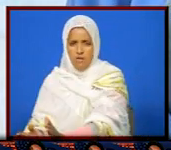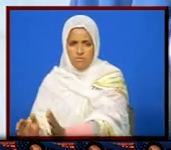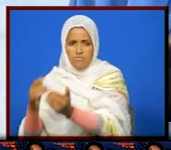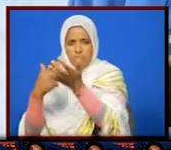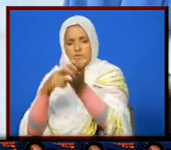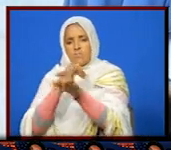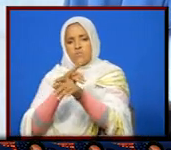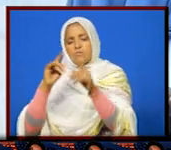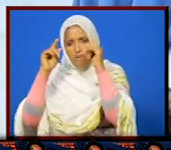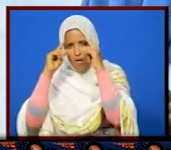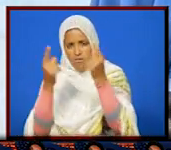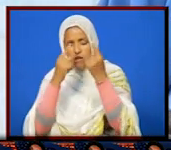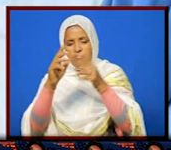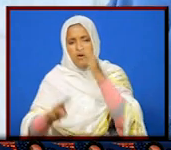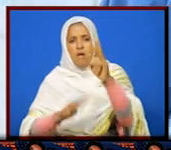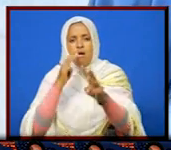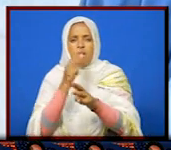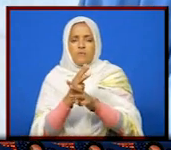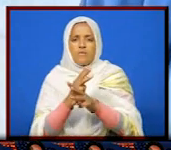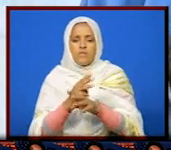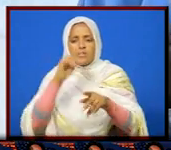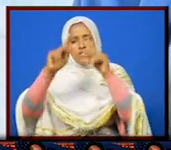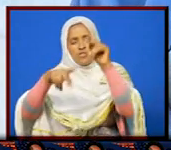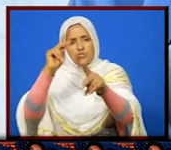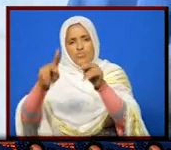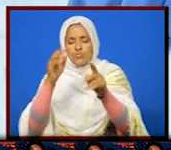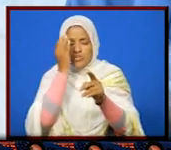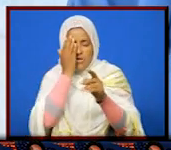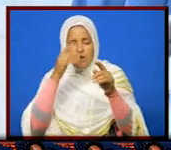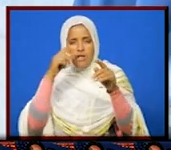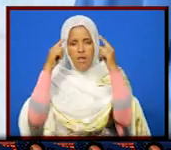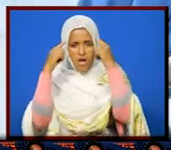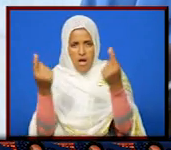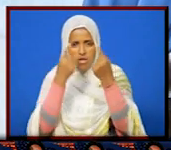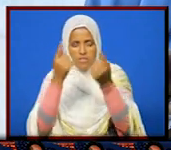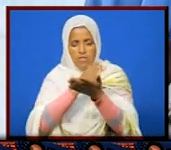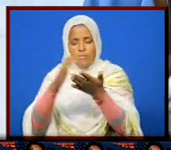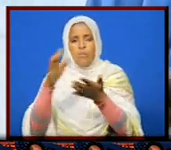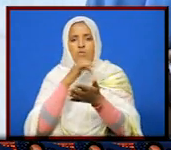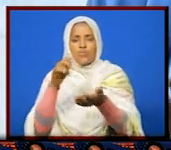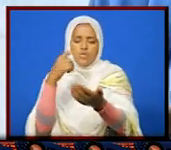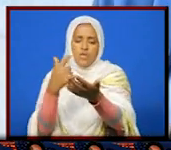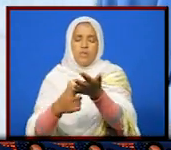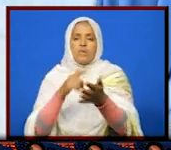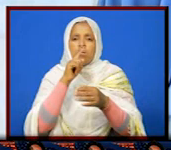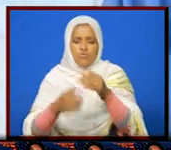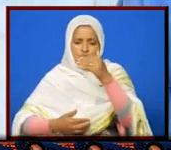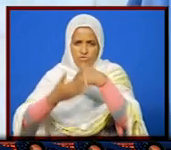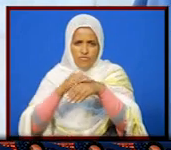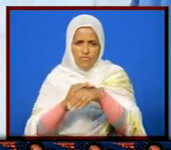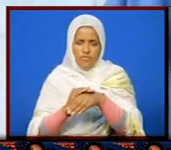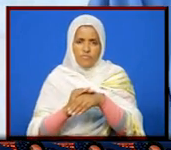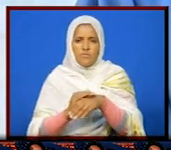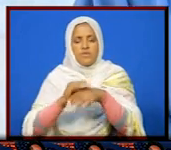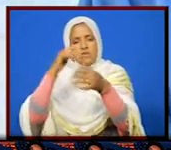በንጹህ ነው። አበግዑ ለእግዚአብሔር ዘያሐትት ኃጢአት ዓለም ይለዋል። ዘያሐትት የህዝቡን የእስራኤልን ኃጢአት የማያስወግድ ይሄ ነው። ነው አበግዑ ይሄው